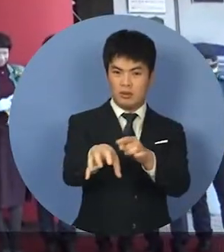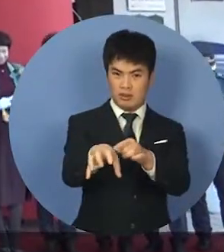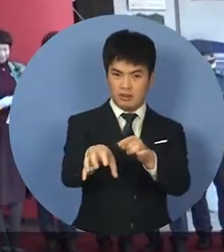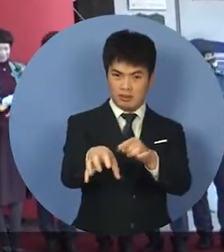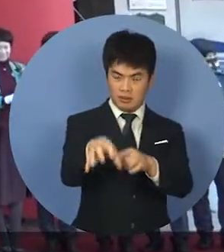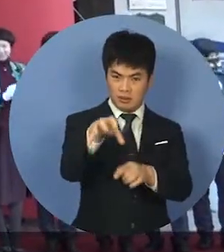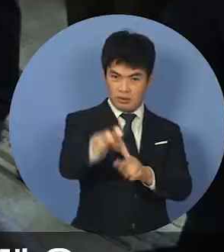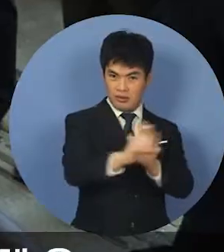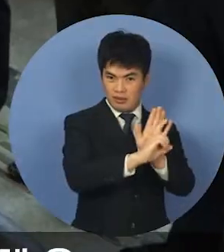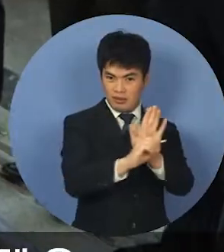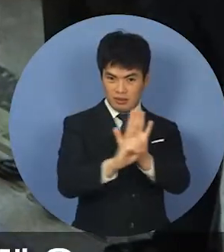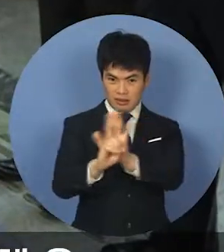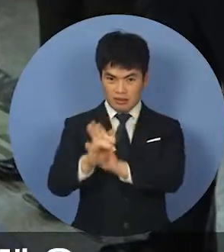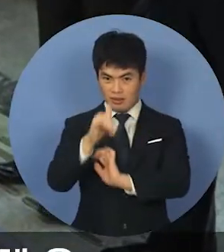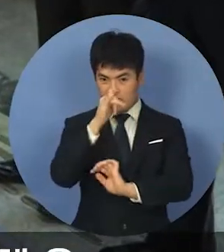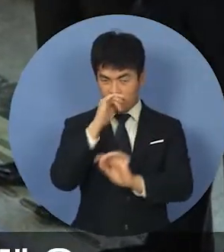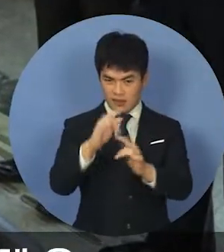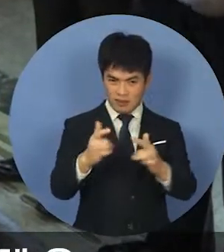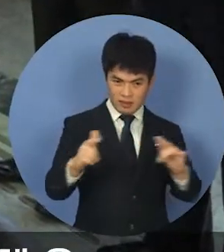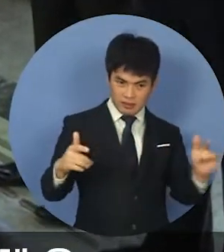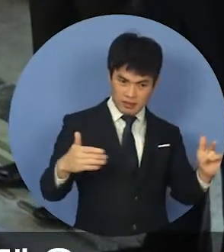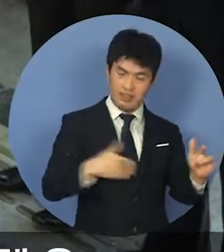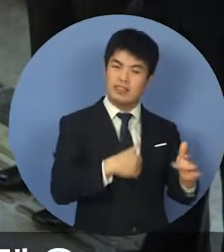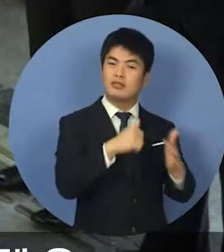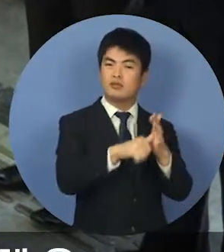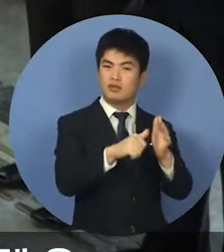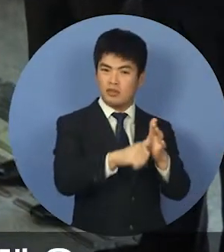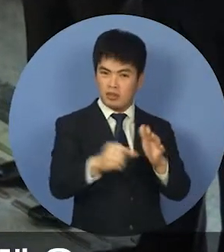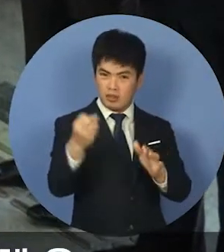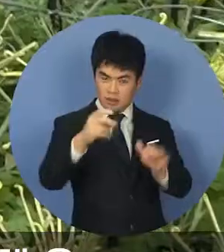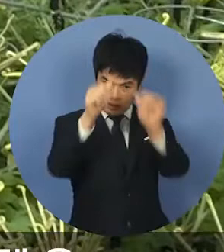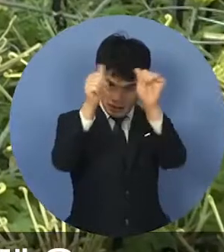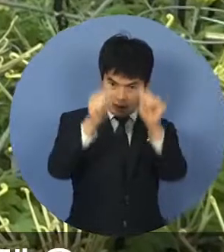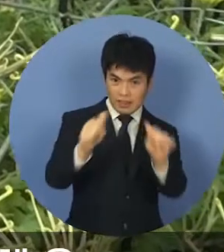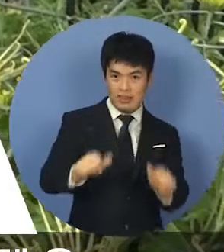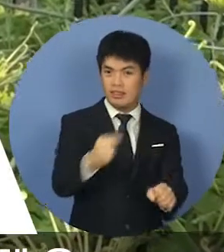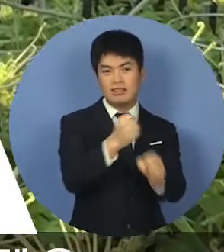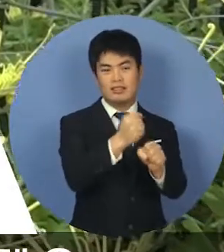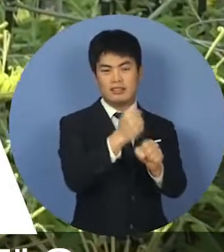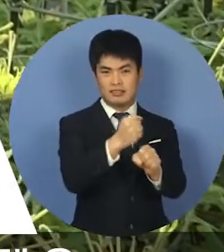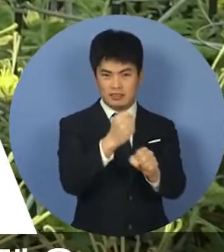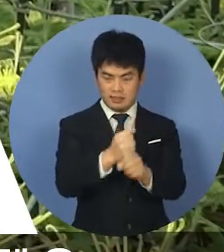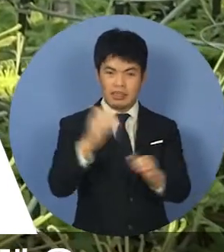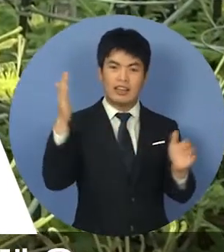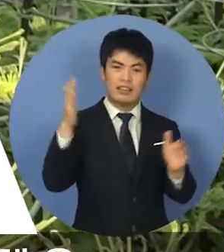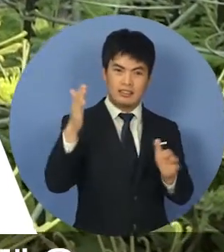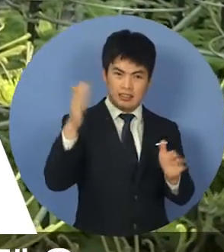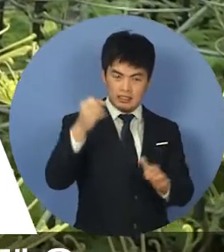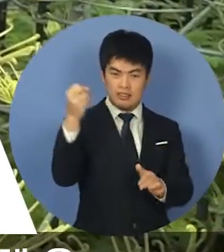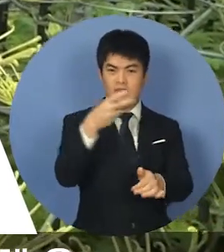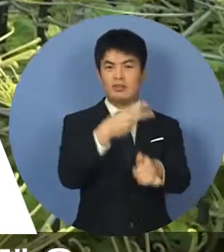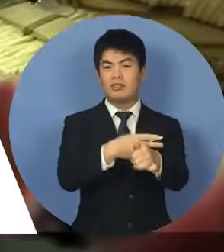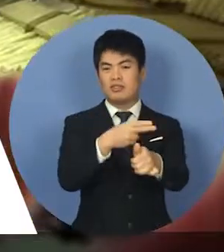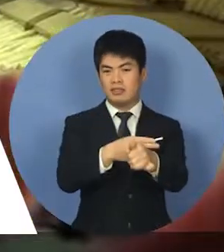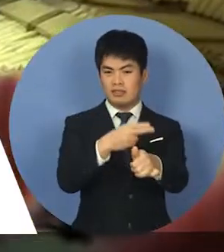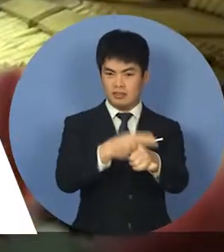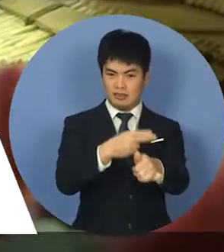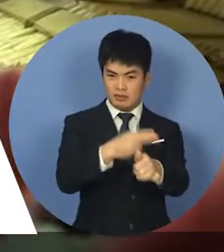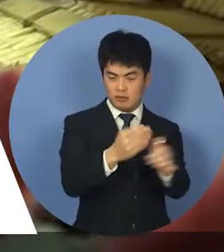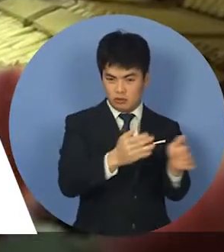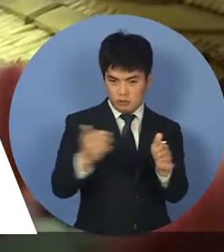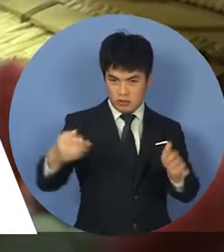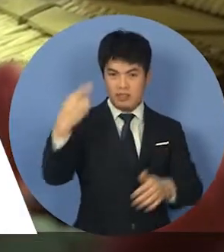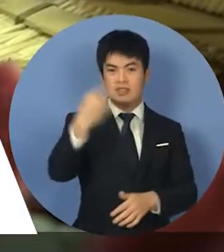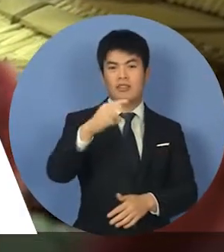국화 전시회는 다채로운 국화와 이를 이용한 조형물 등 재학생과 교사가 그동안 준비해온 총